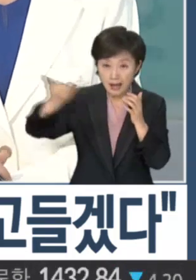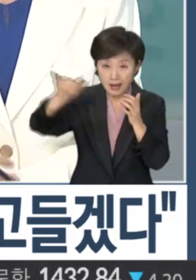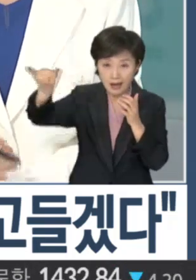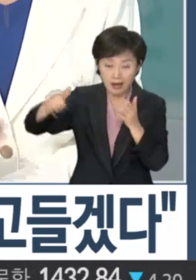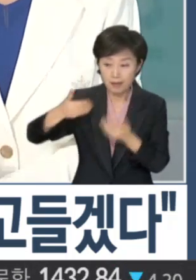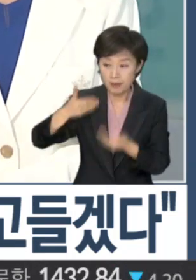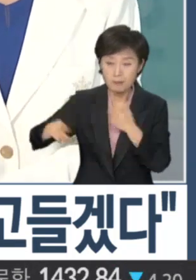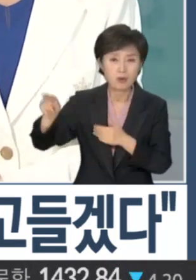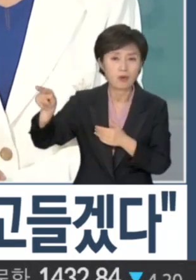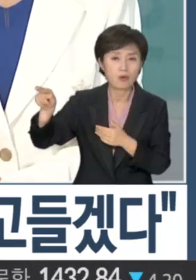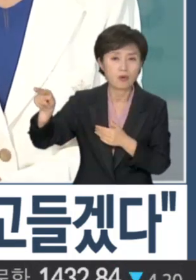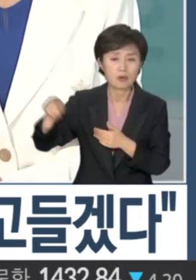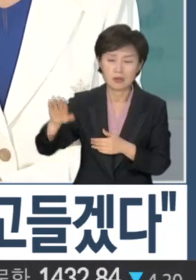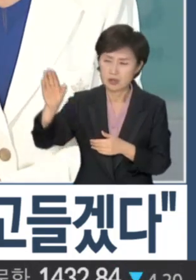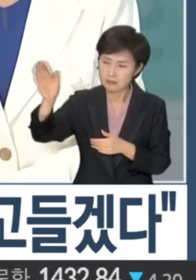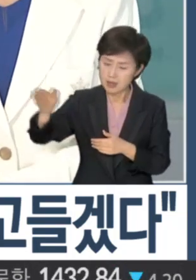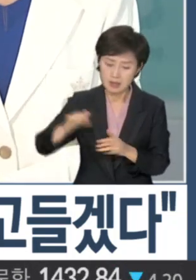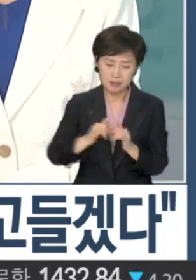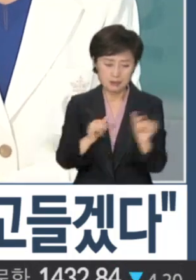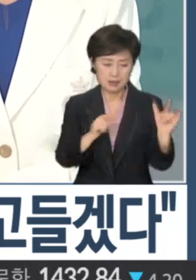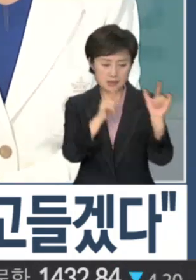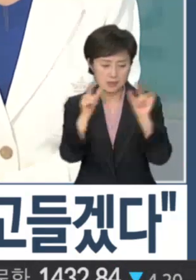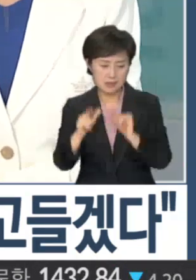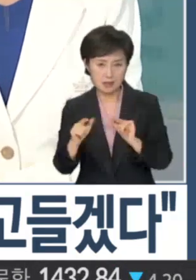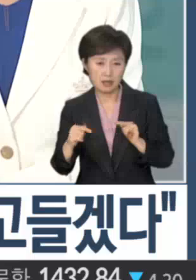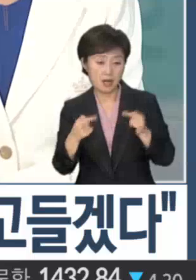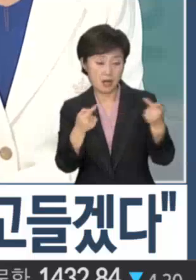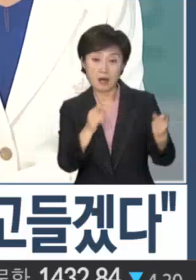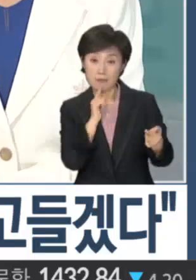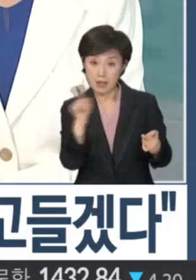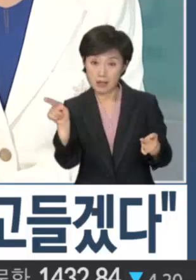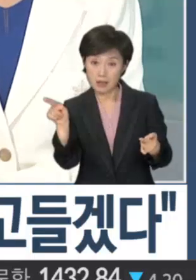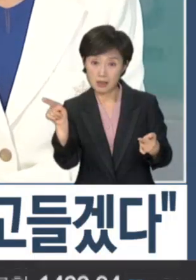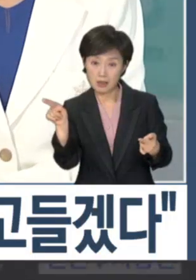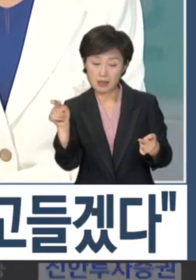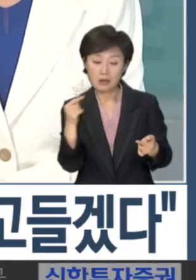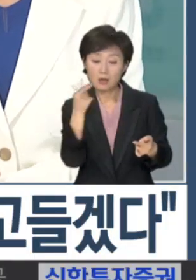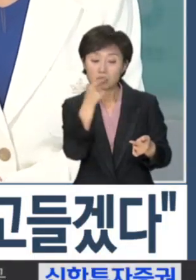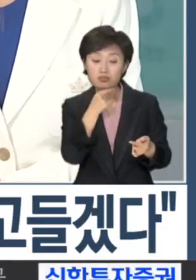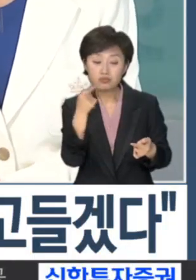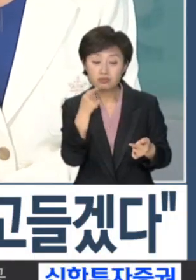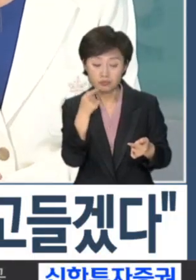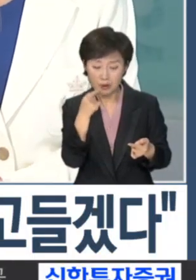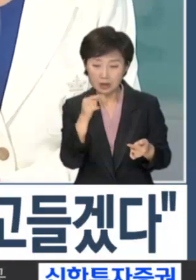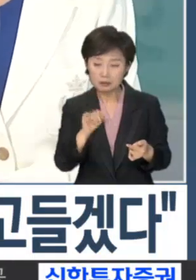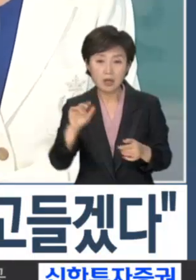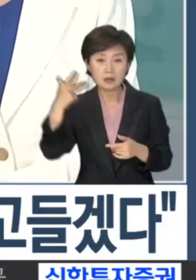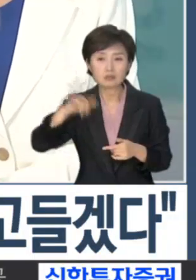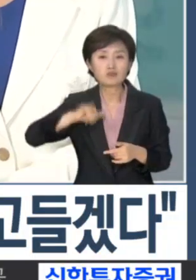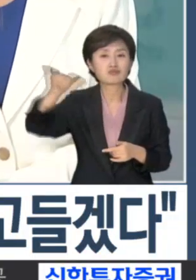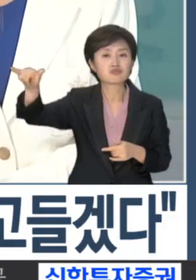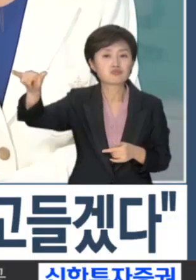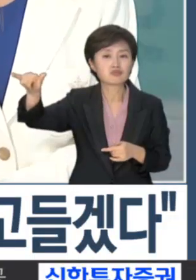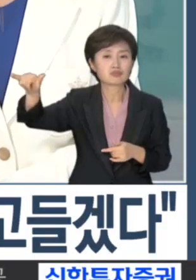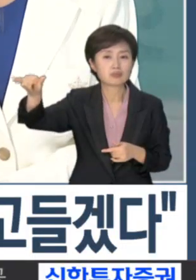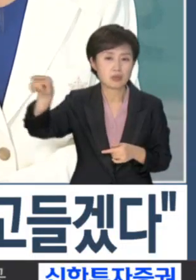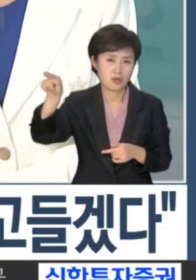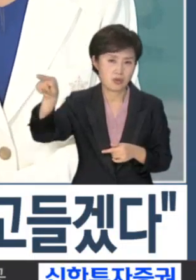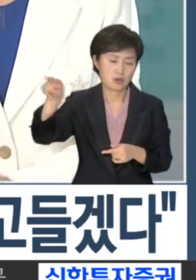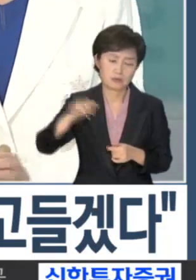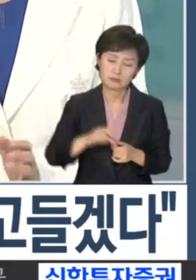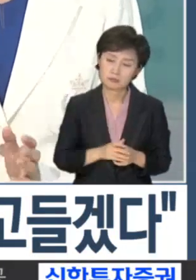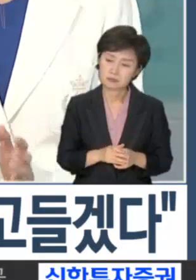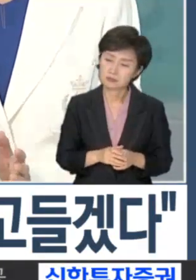말이죠. 지금 민생 속으로 하시면서 당장에 다음 주에 또 외교 순방을 또 나가시게 되고요. 그런 것들을